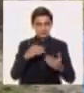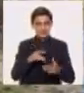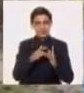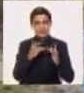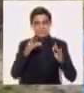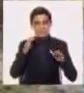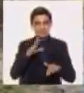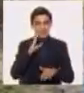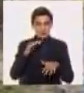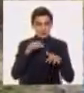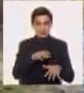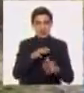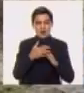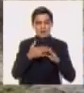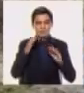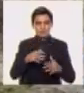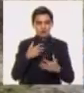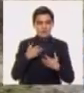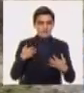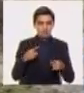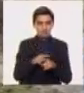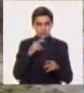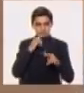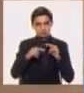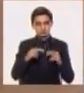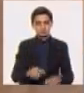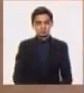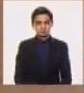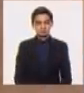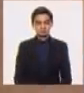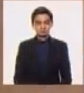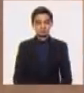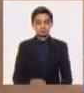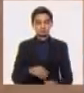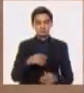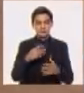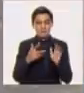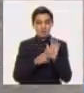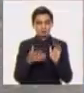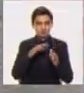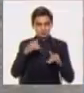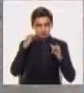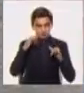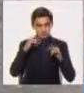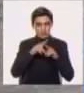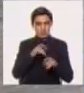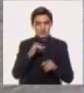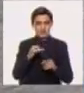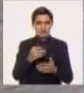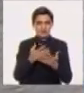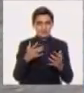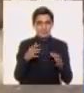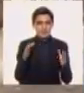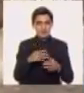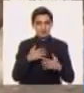кеткен суға ауылдың бірқатар малы кетті деп отыр. Әкімдік 8 ірі қара мен уағы малдың суға батқанын растады. Екпінді